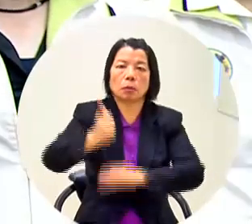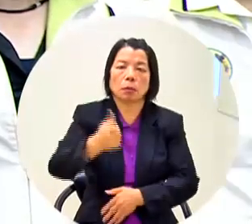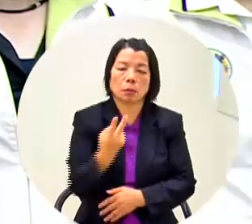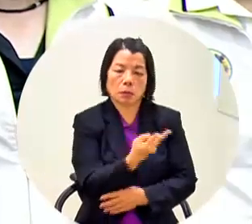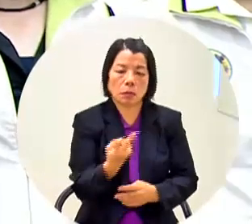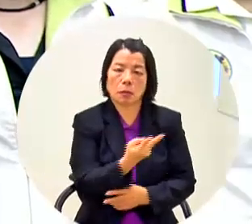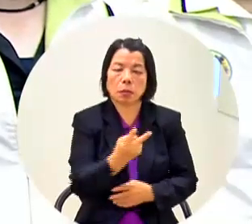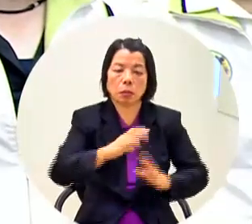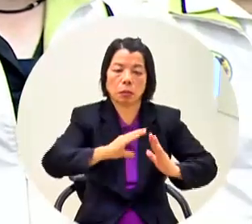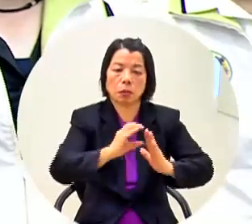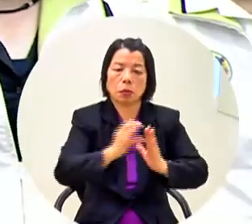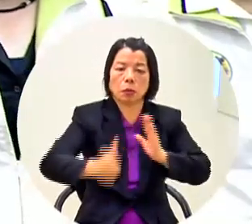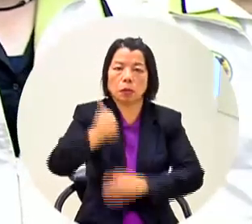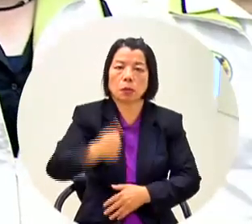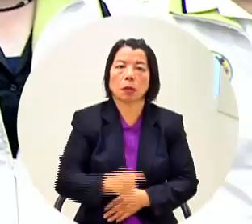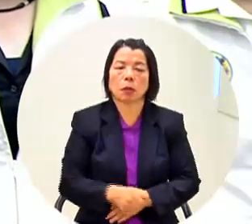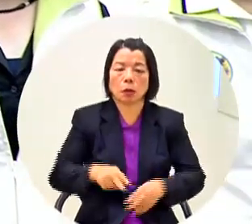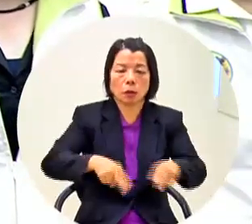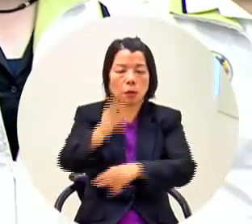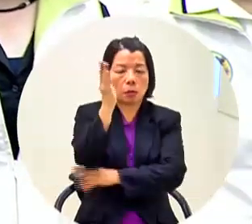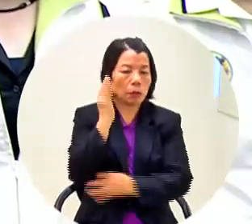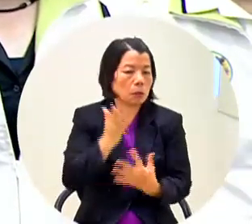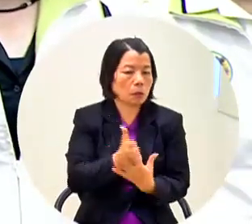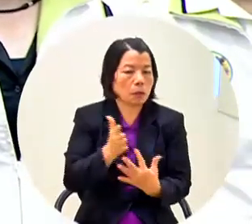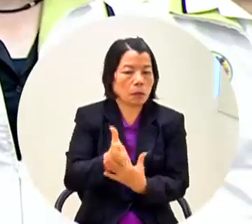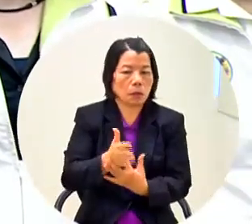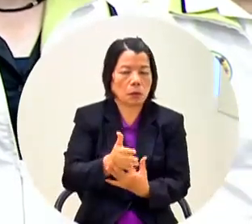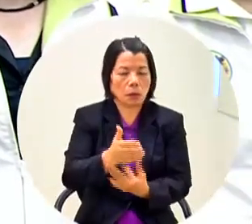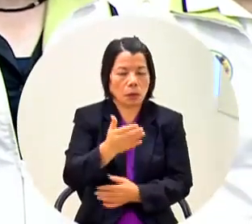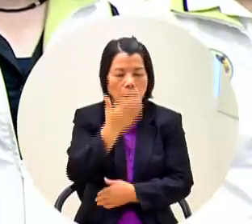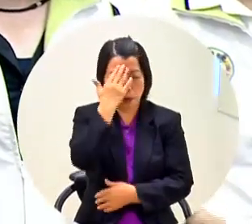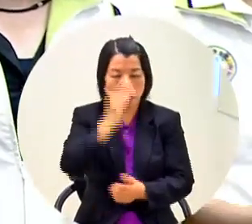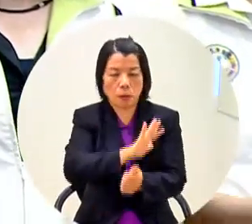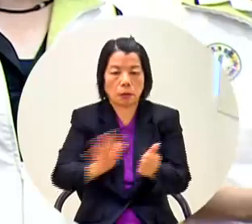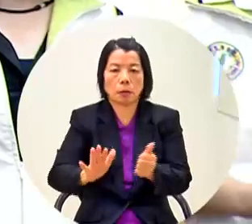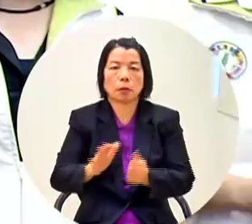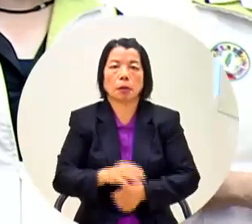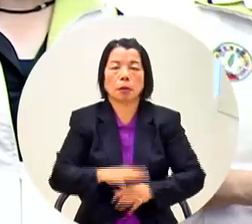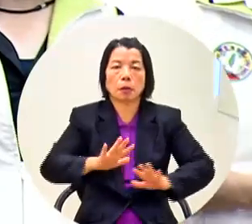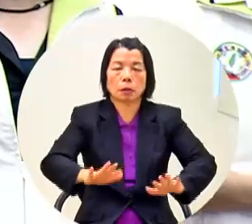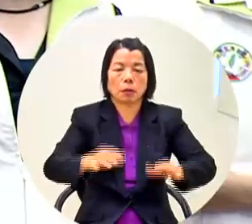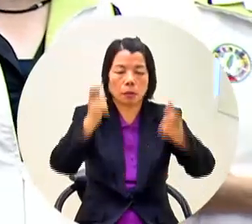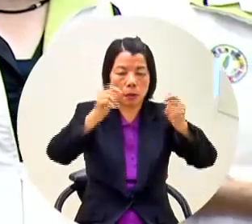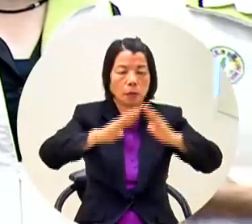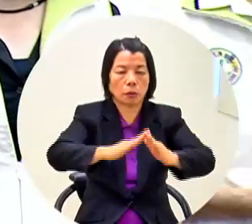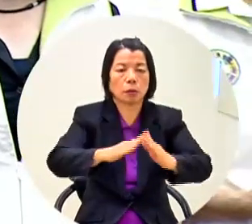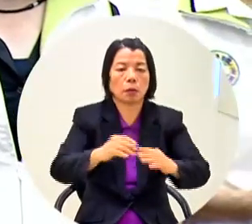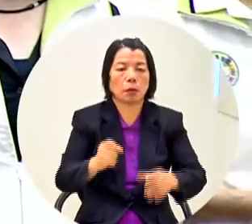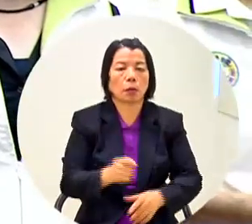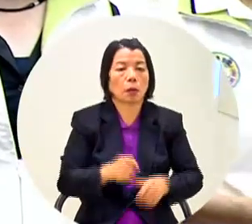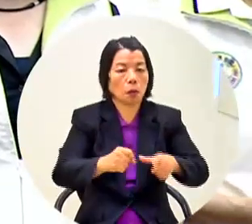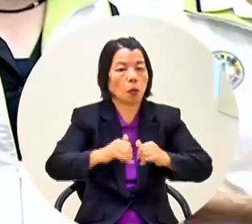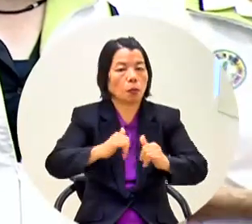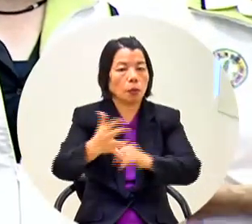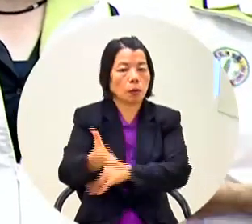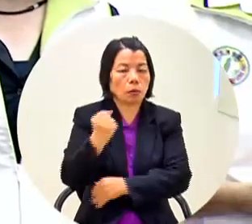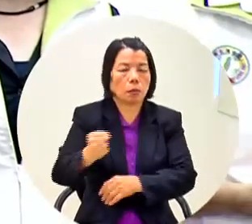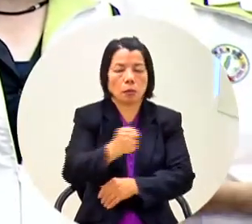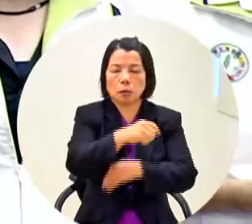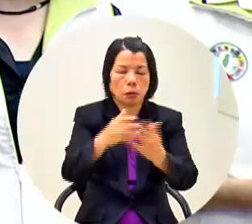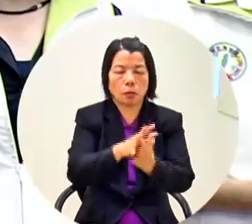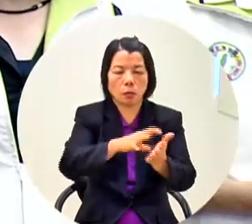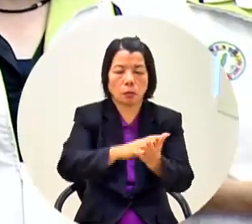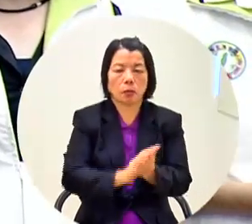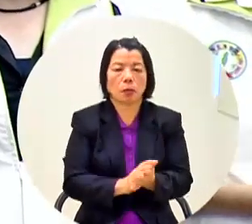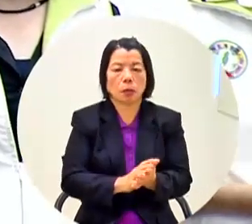长都用一些行政干扰的手段，造成现在高雄市的公民权被剥夺了，已